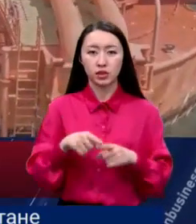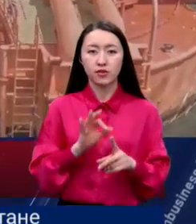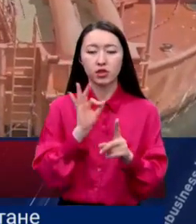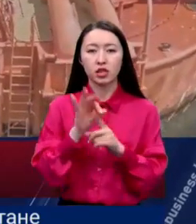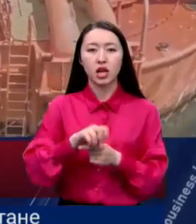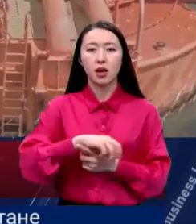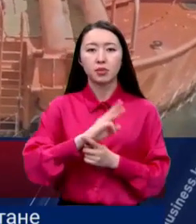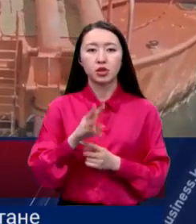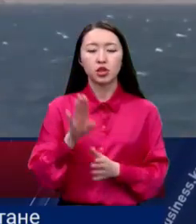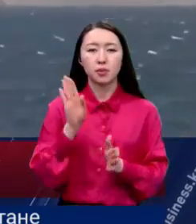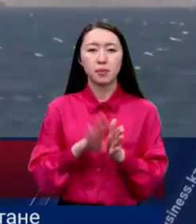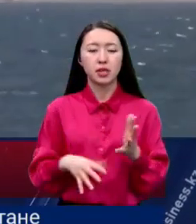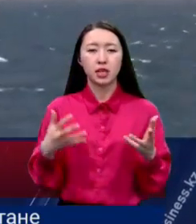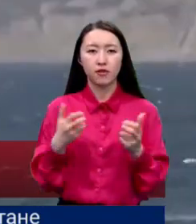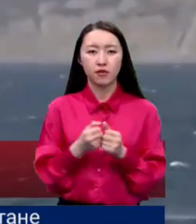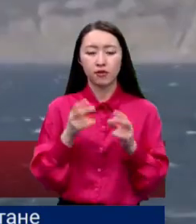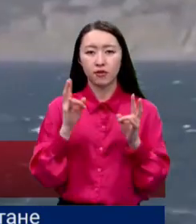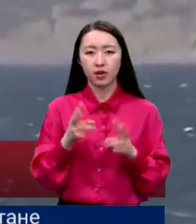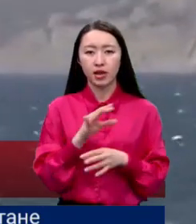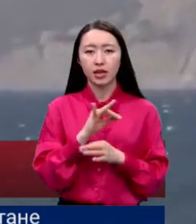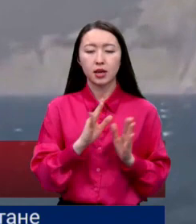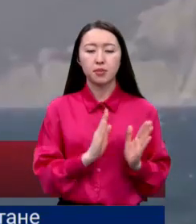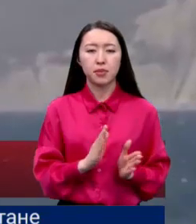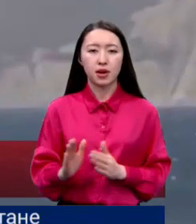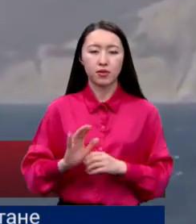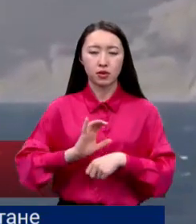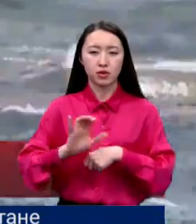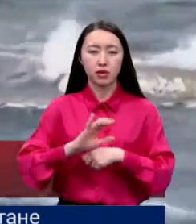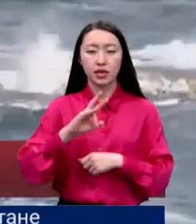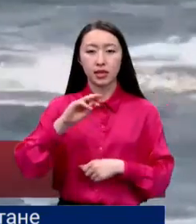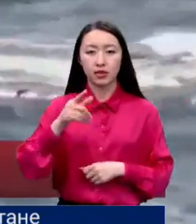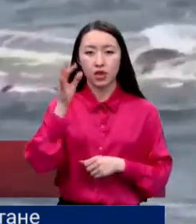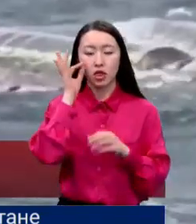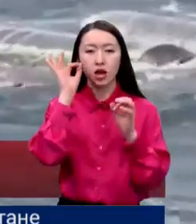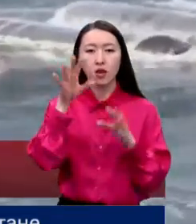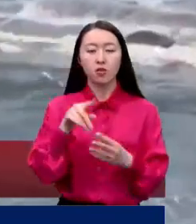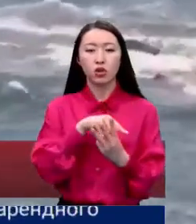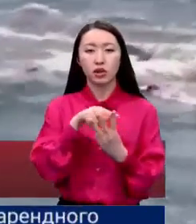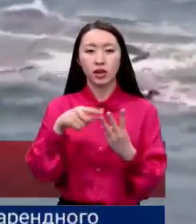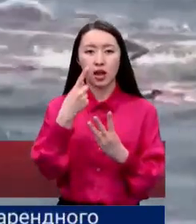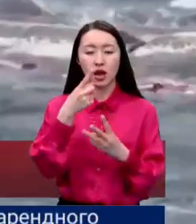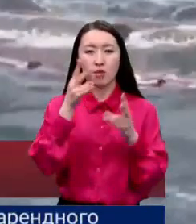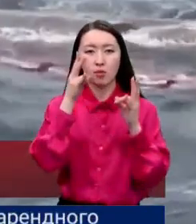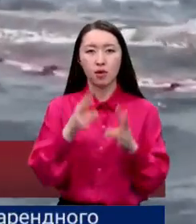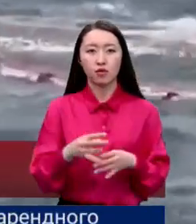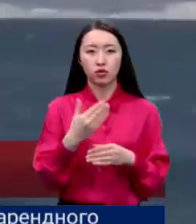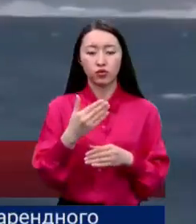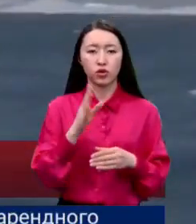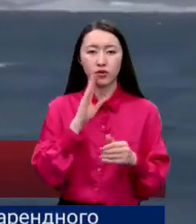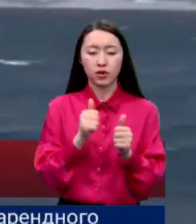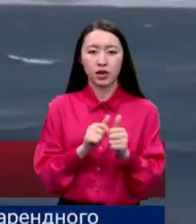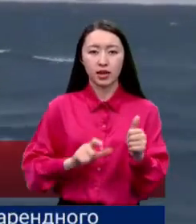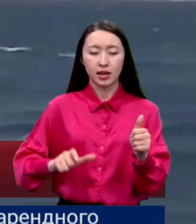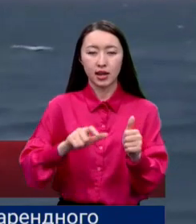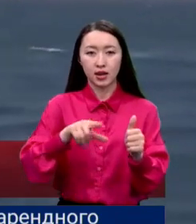целях обеспечения безаварийной и ритмичной перевалки нефти. Напомню, лишь одно из трех поврежденных причальных устройств по результатам